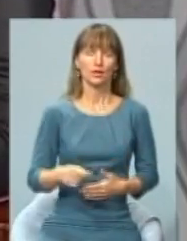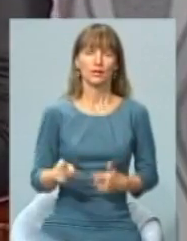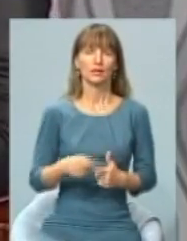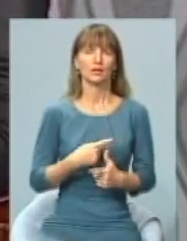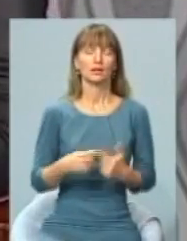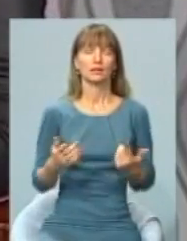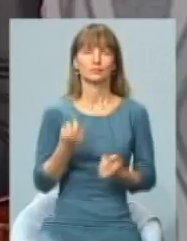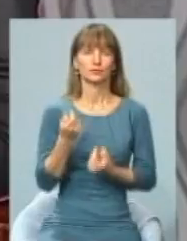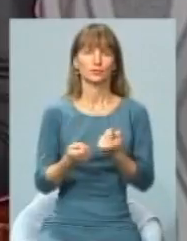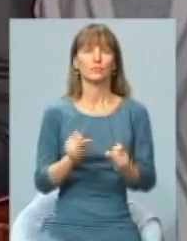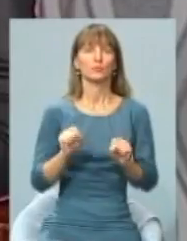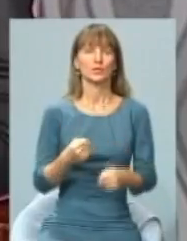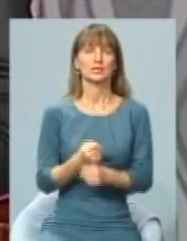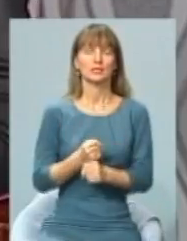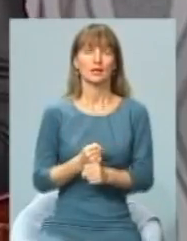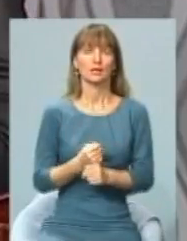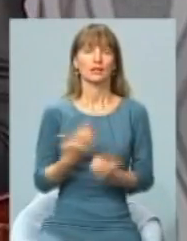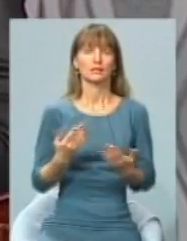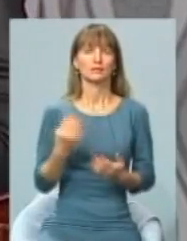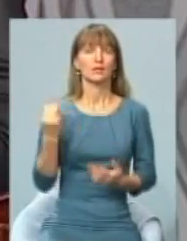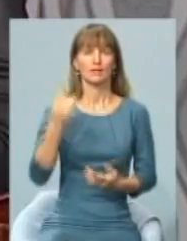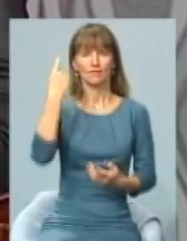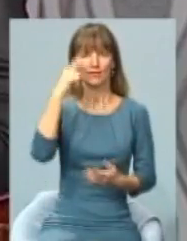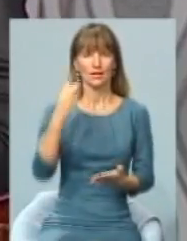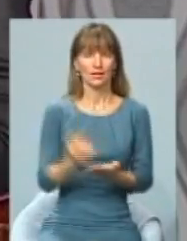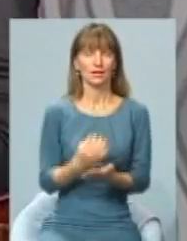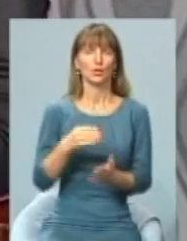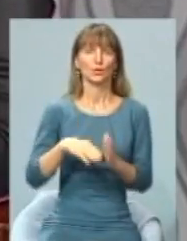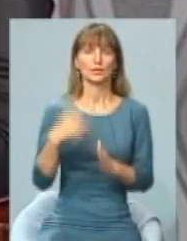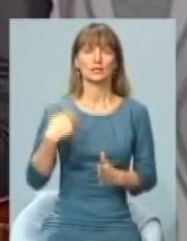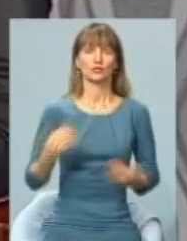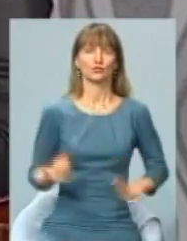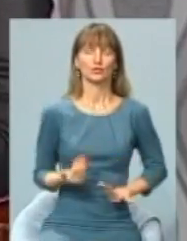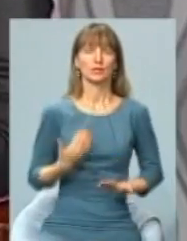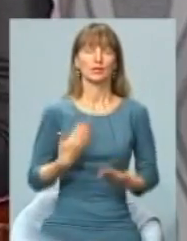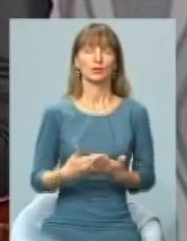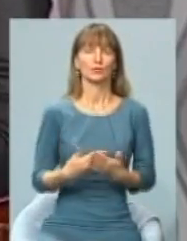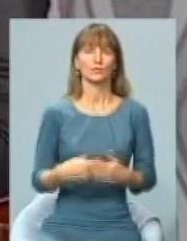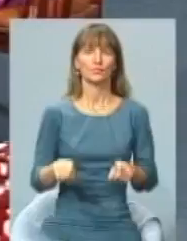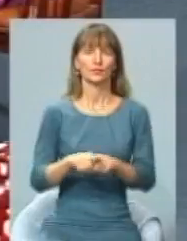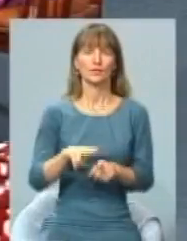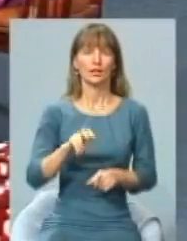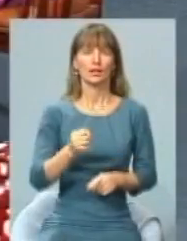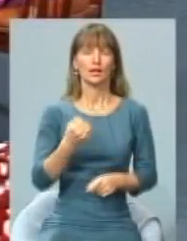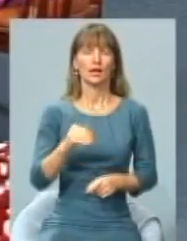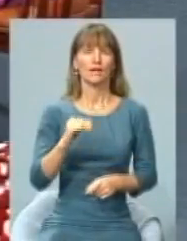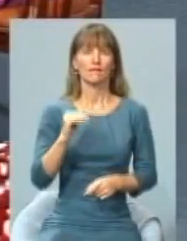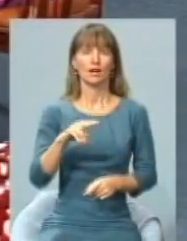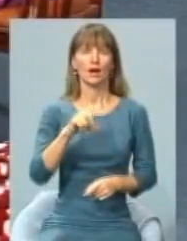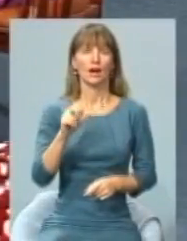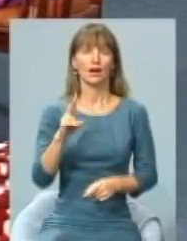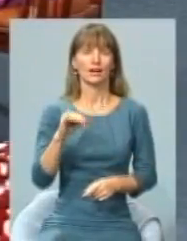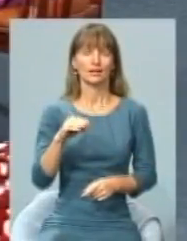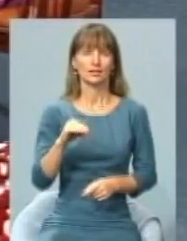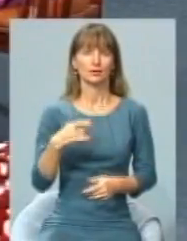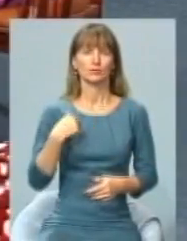такі дрібниць, можна зробити якісь цікаві винаходи та покращити собі життя. Ну, і, власне, таке слово, як лайфхак, яке ми звикли вживати